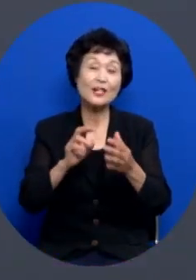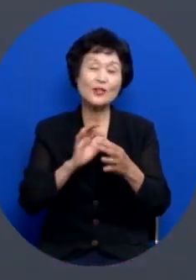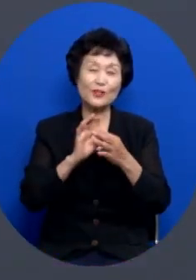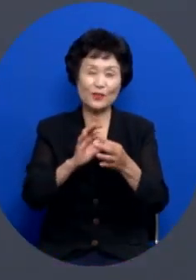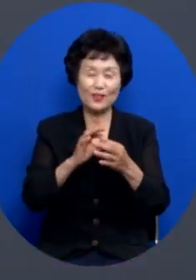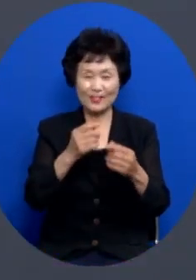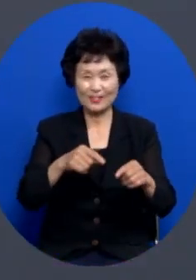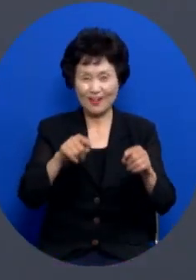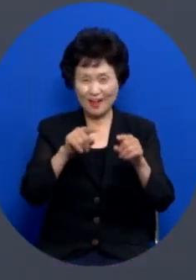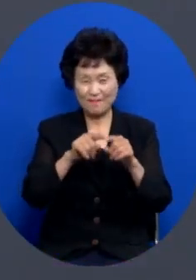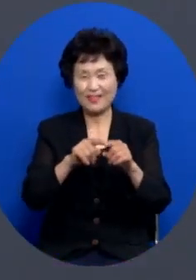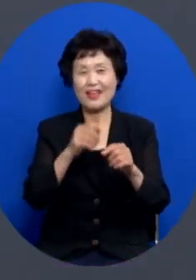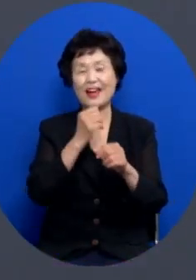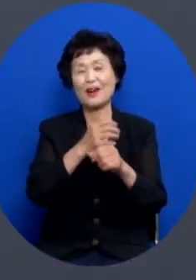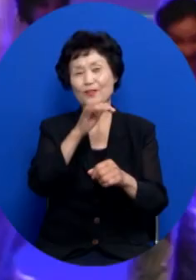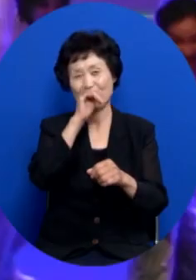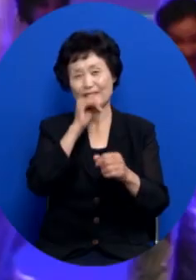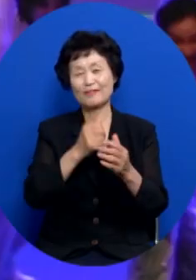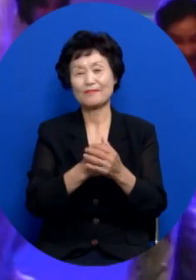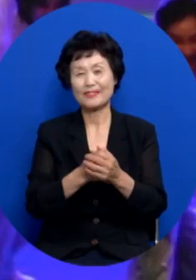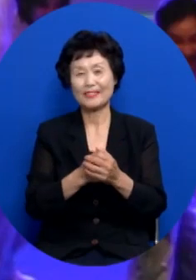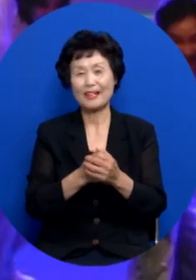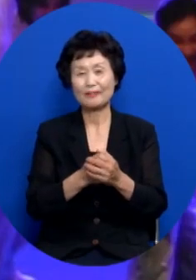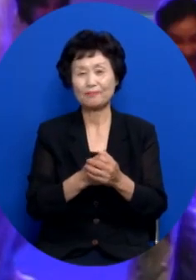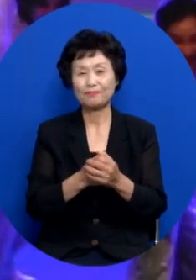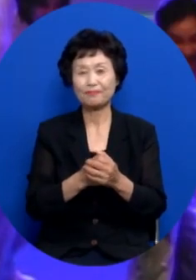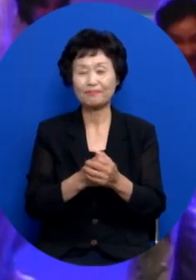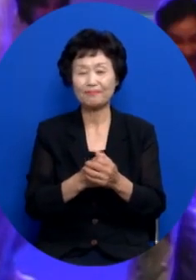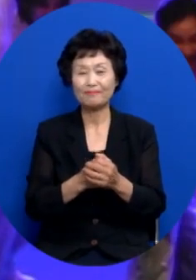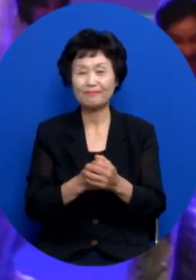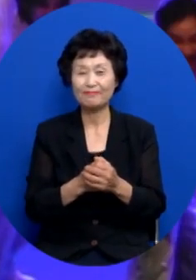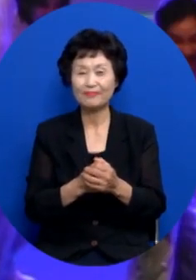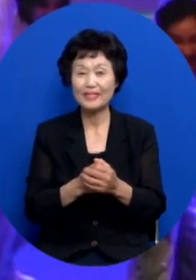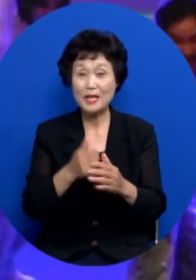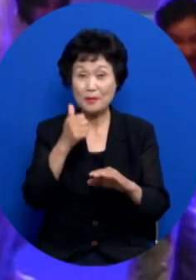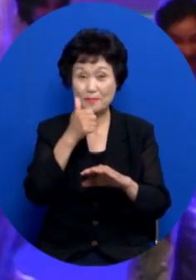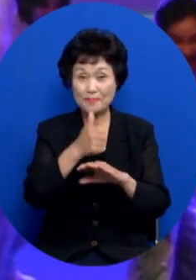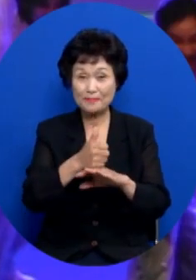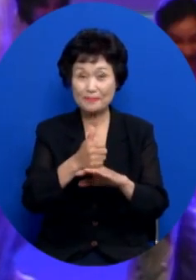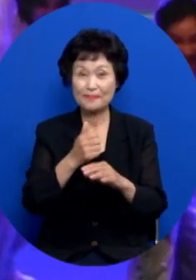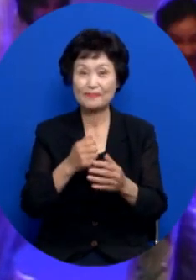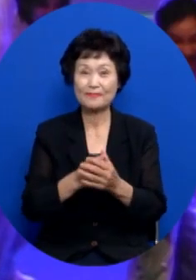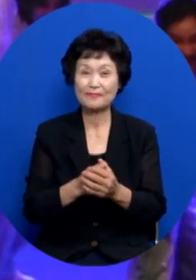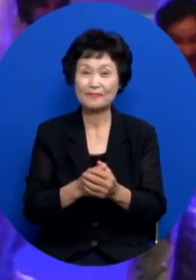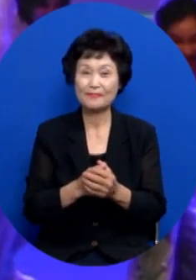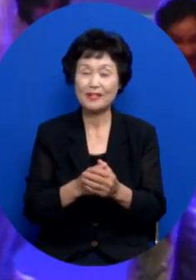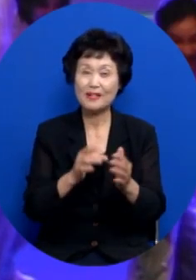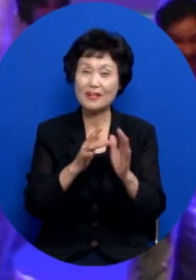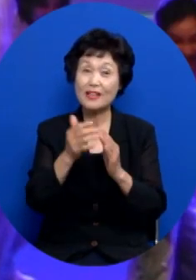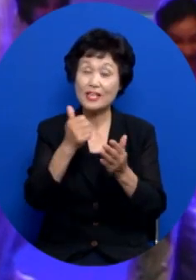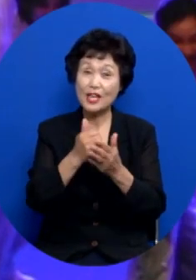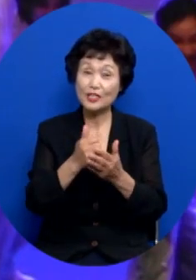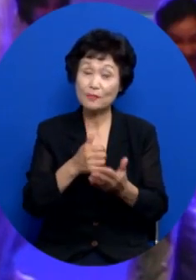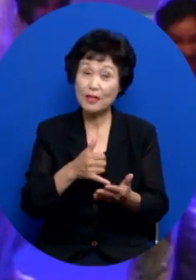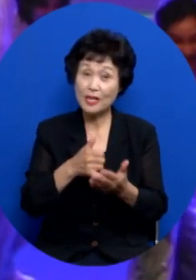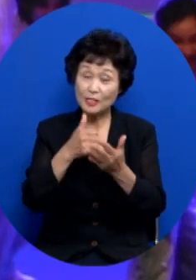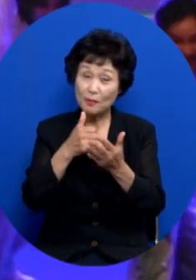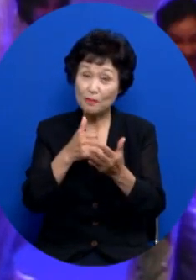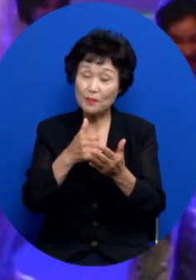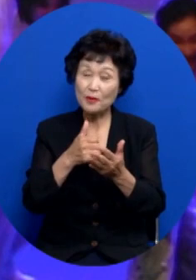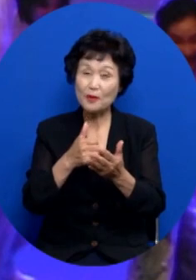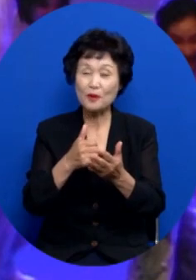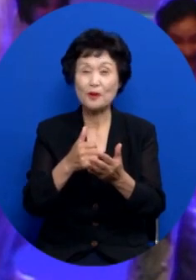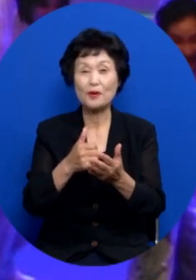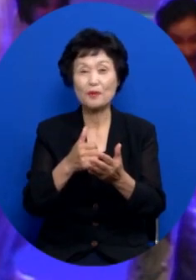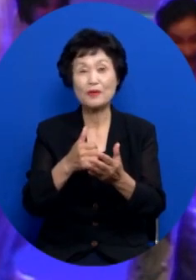그런 콘서트로 하고 있습니다. 네, 지역사회까지 잘 섬기고 계신데요. 마지막으로 예수님의 성품과 인격을 갖춘